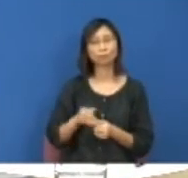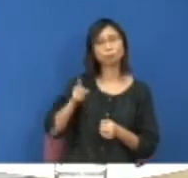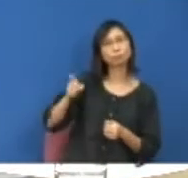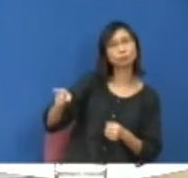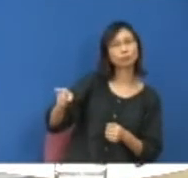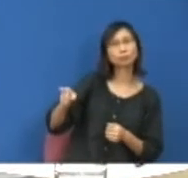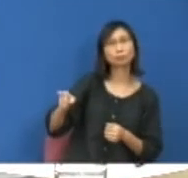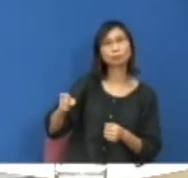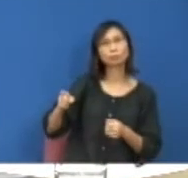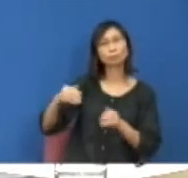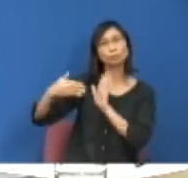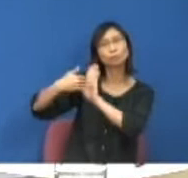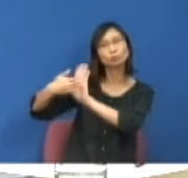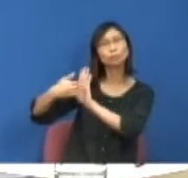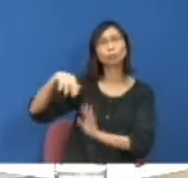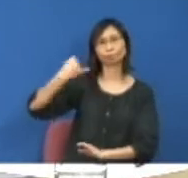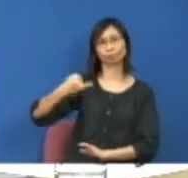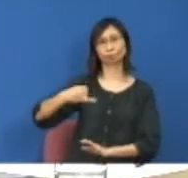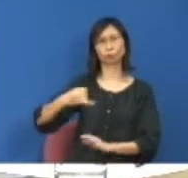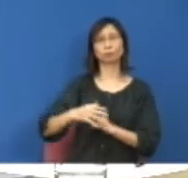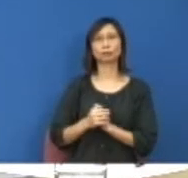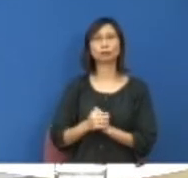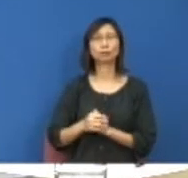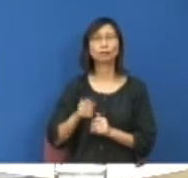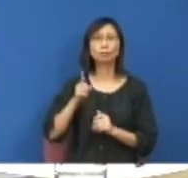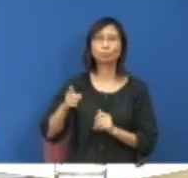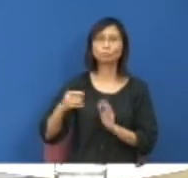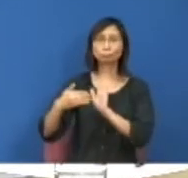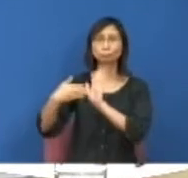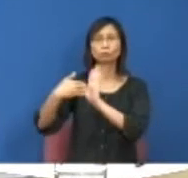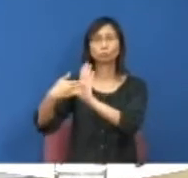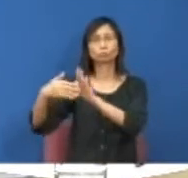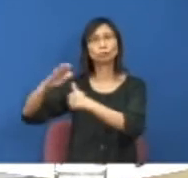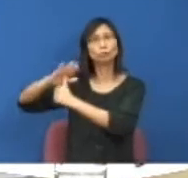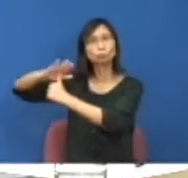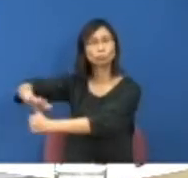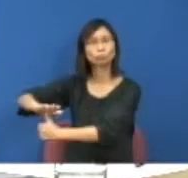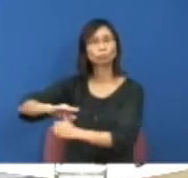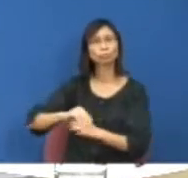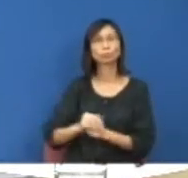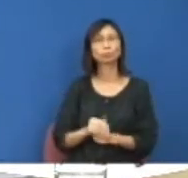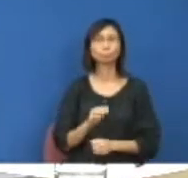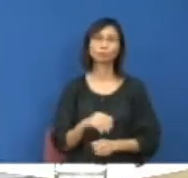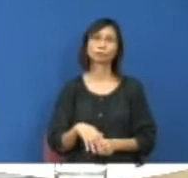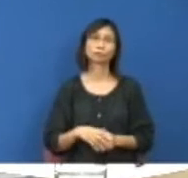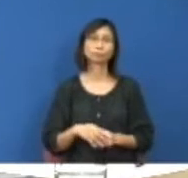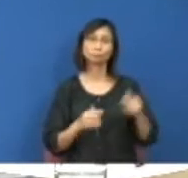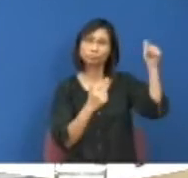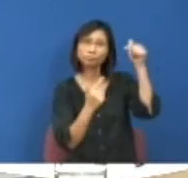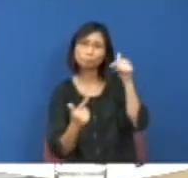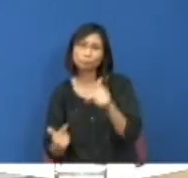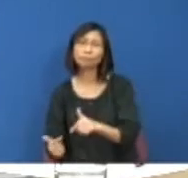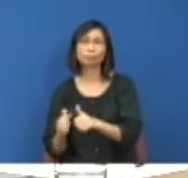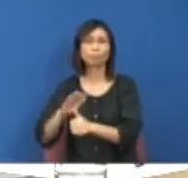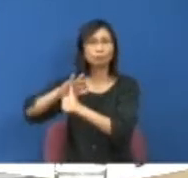夠抵禦的強制的力量去令他人就範嘛，所謂暴力，而且是持續系統的暴